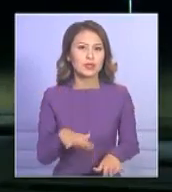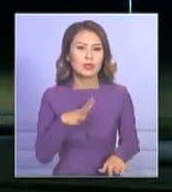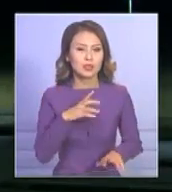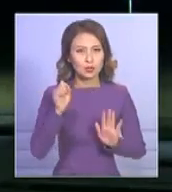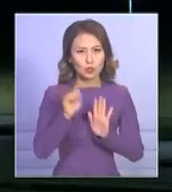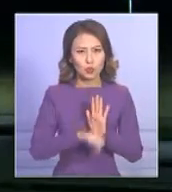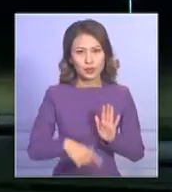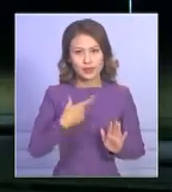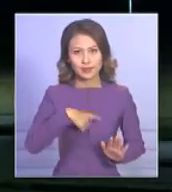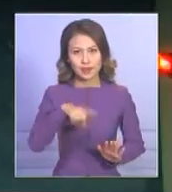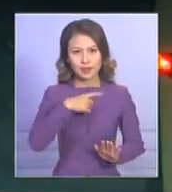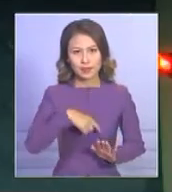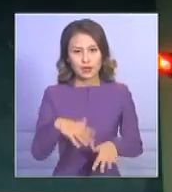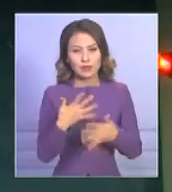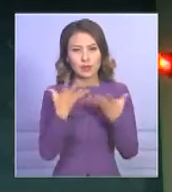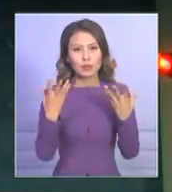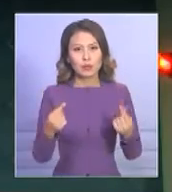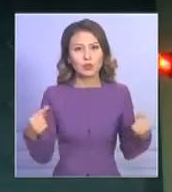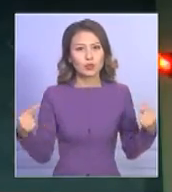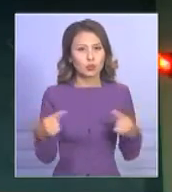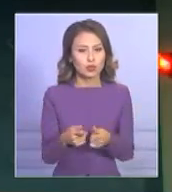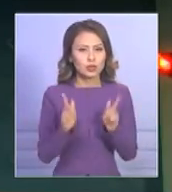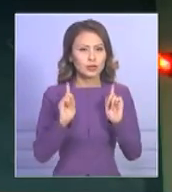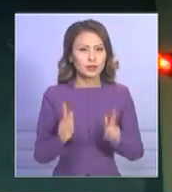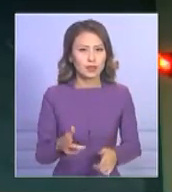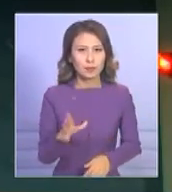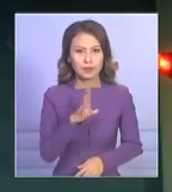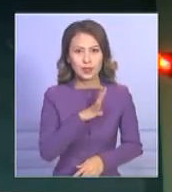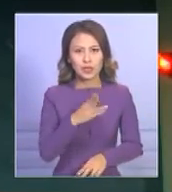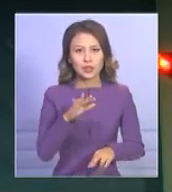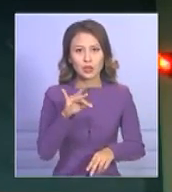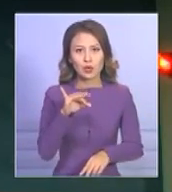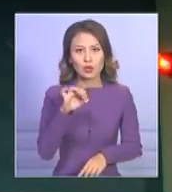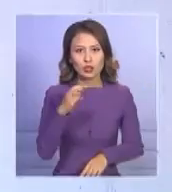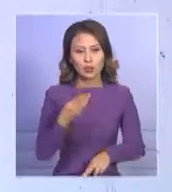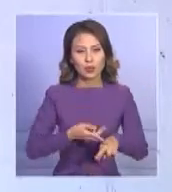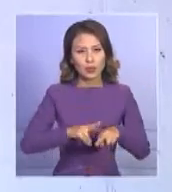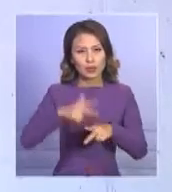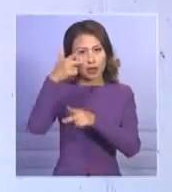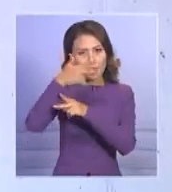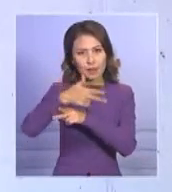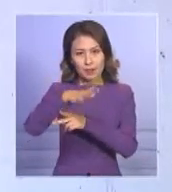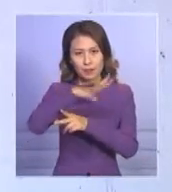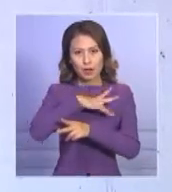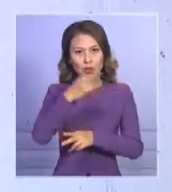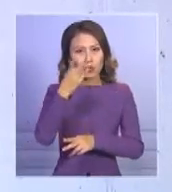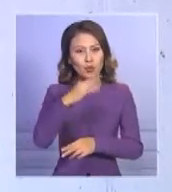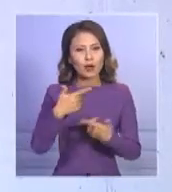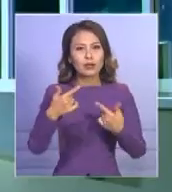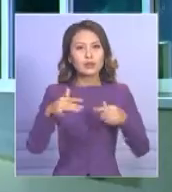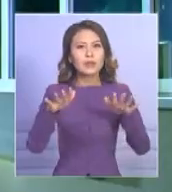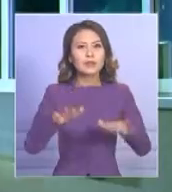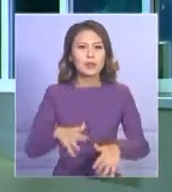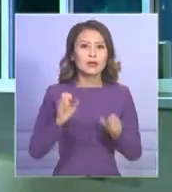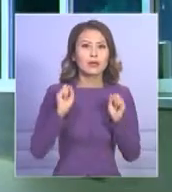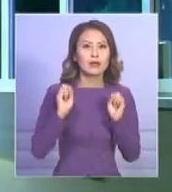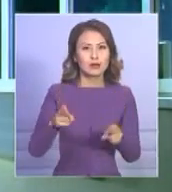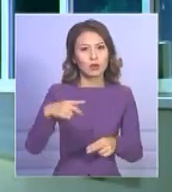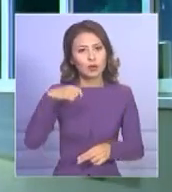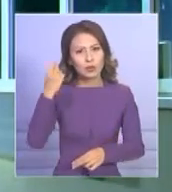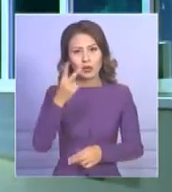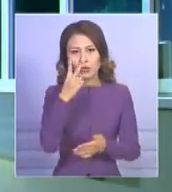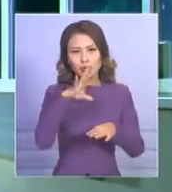тапсырғанын жергілікті билік ресми түрде растады. Бірақ бөлмеде бейнебақылау жүйесі орнатылса да терроршының өзін өзі өлтірген сәті таспаға